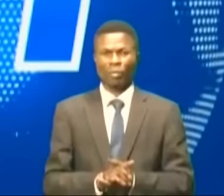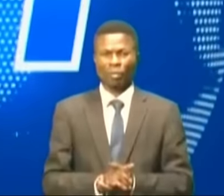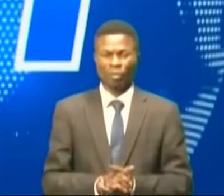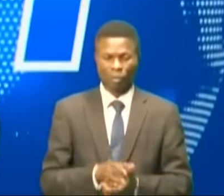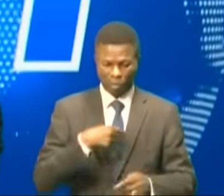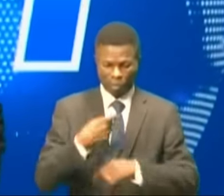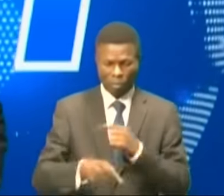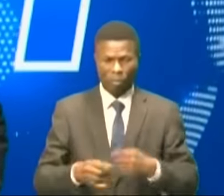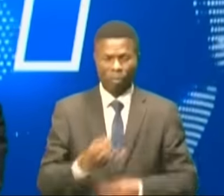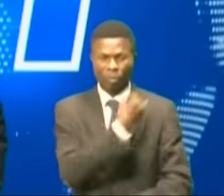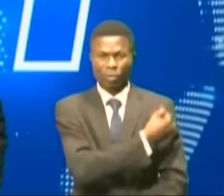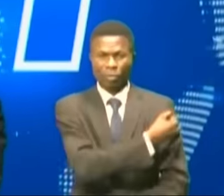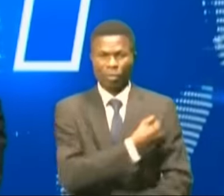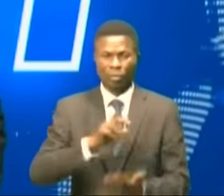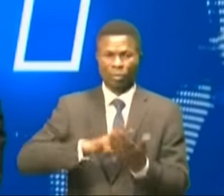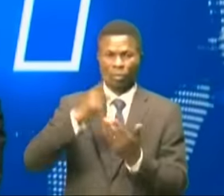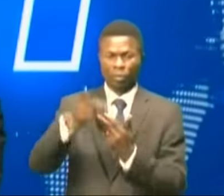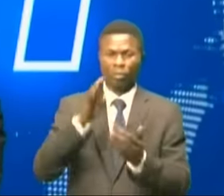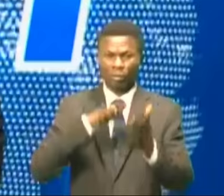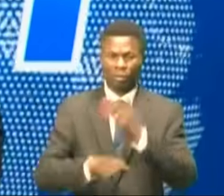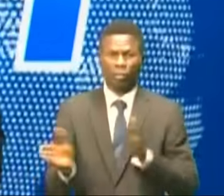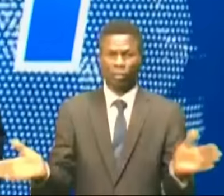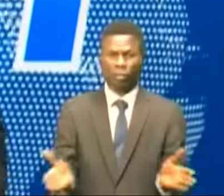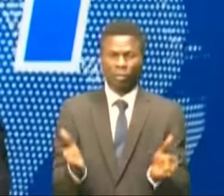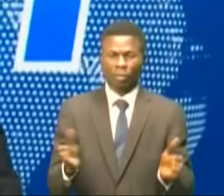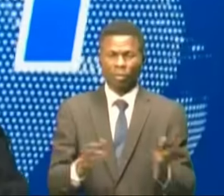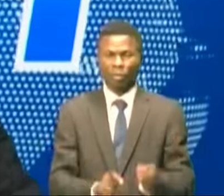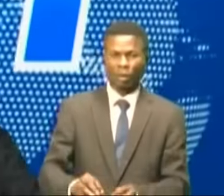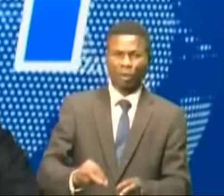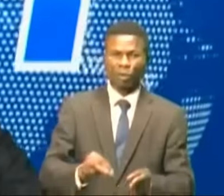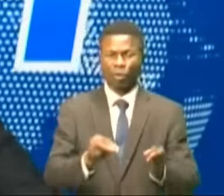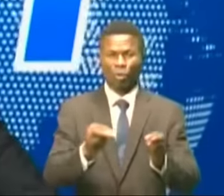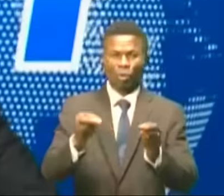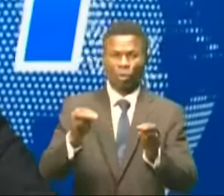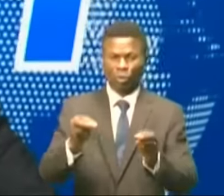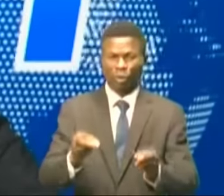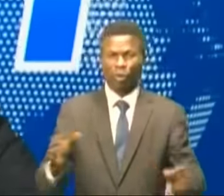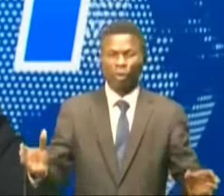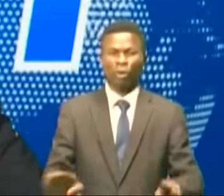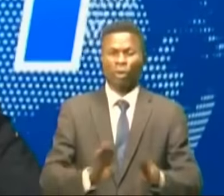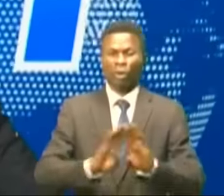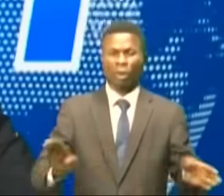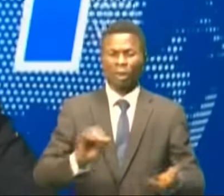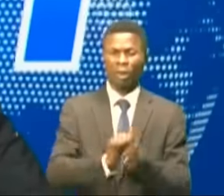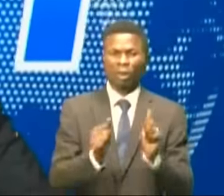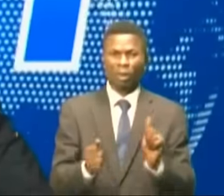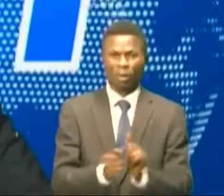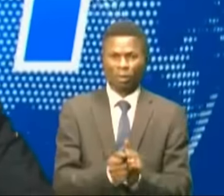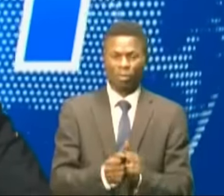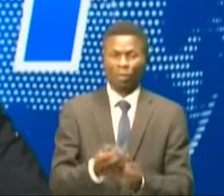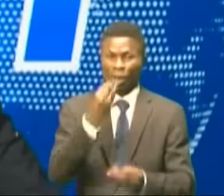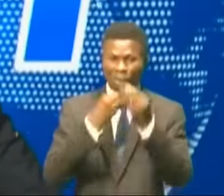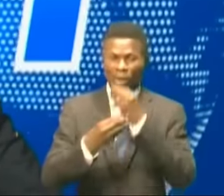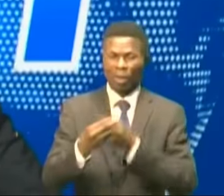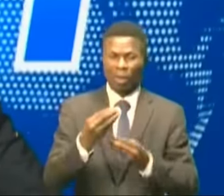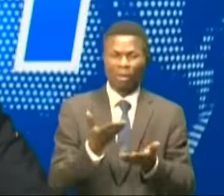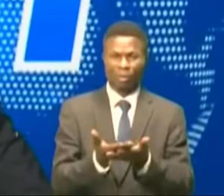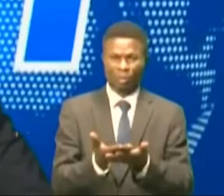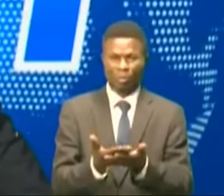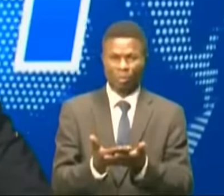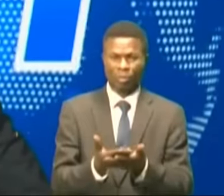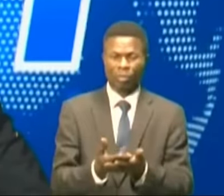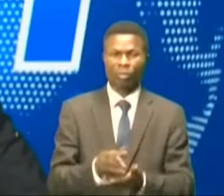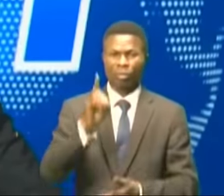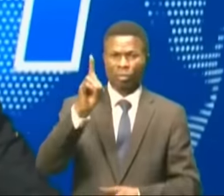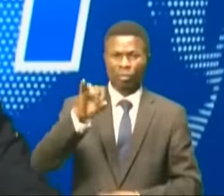Lancement en Ituri du projet d'intégration des renforcements de stratégies d'autosuffisance en matière d'aide alimentaire des retournés des